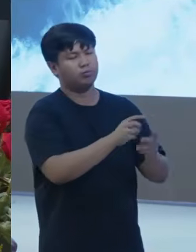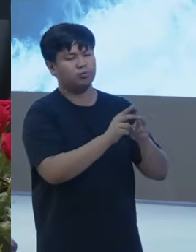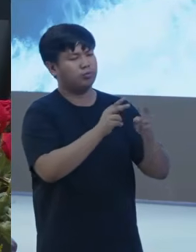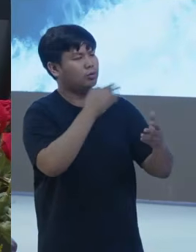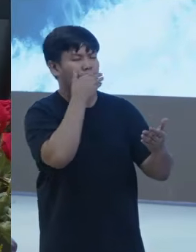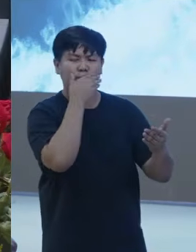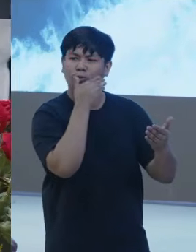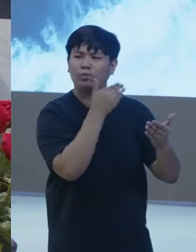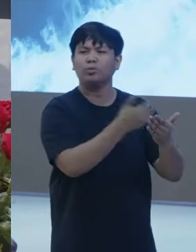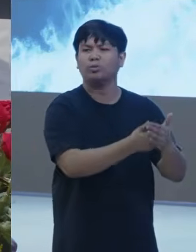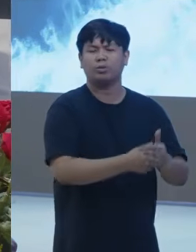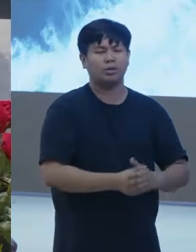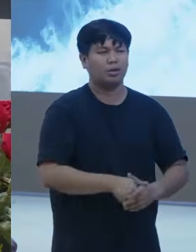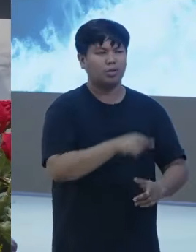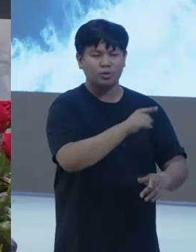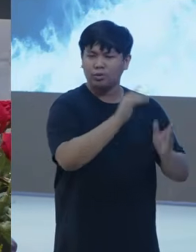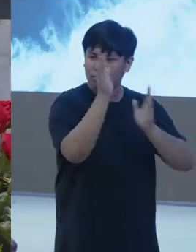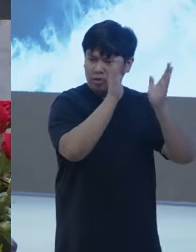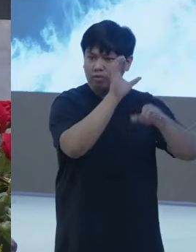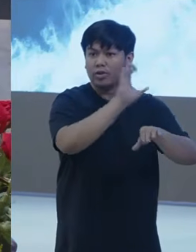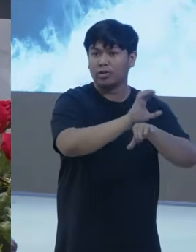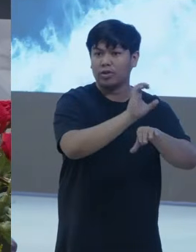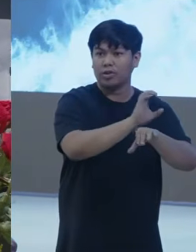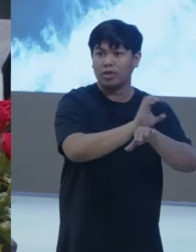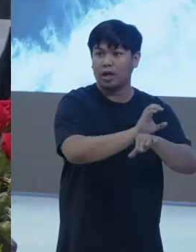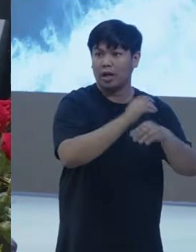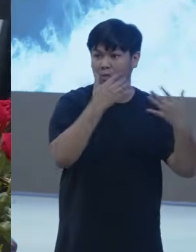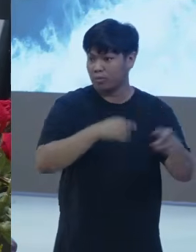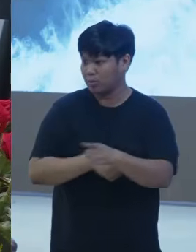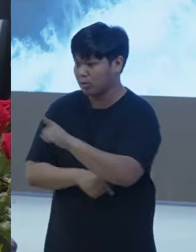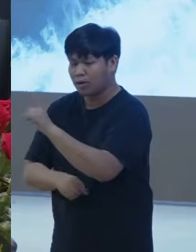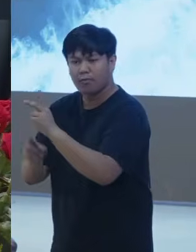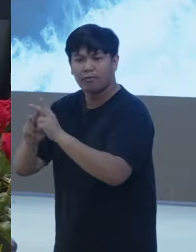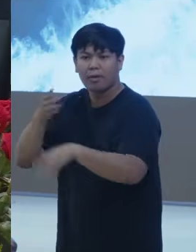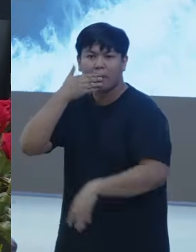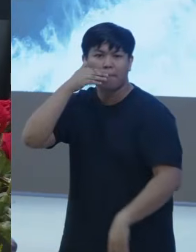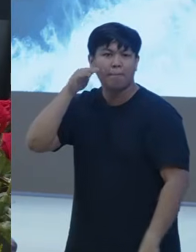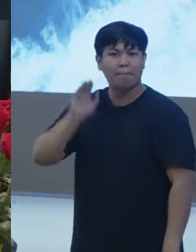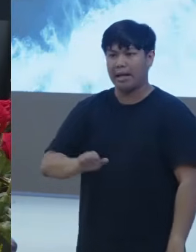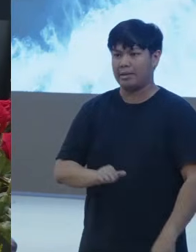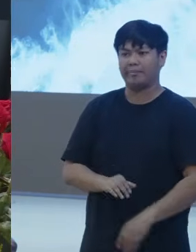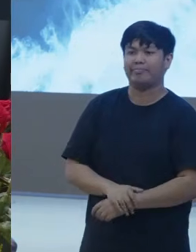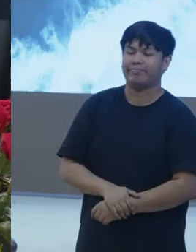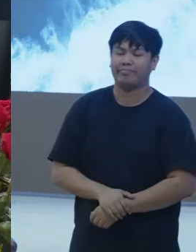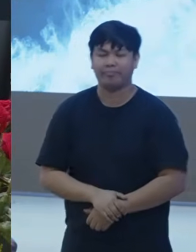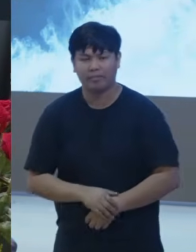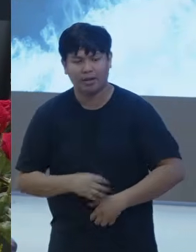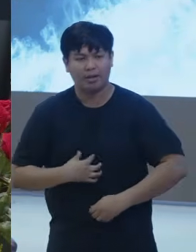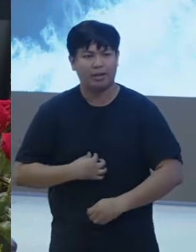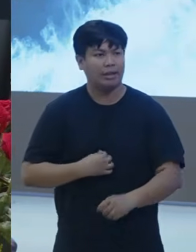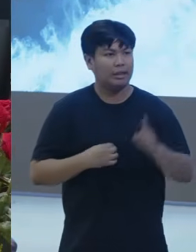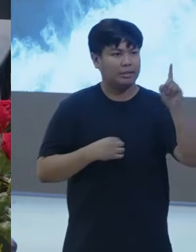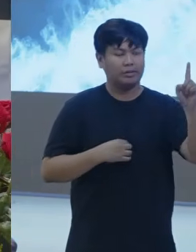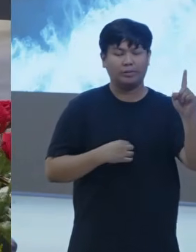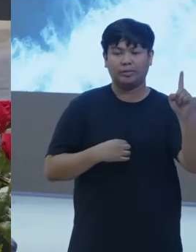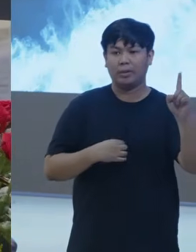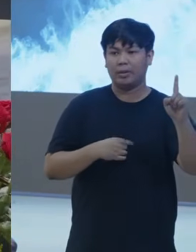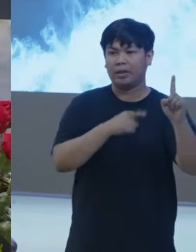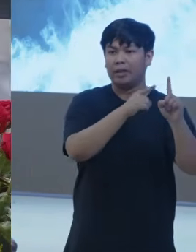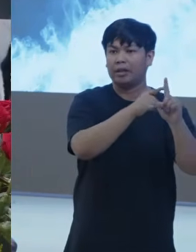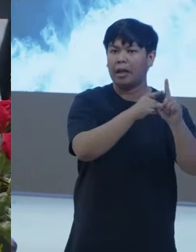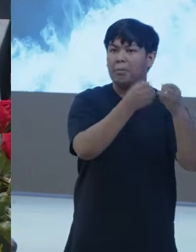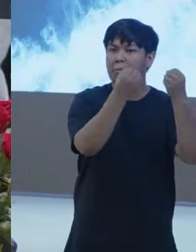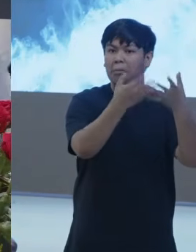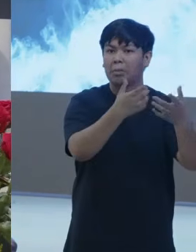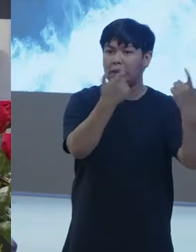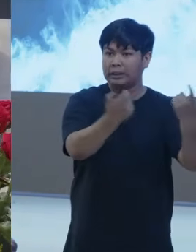ba? Dalhin ninyo ang inyong mga kaibigan dito para makarinig ng gospel. In fact, para mas maganda,